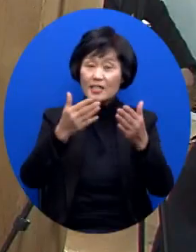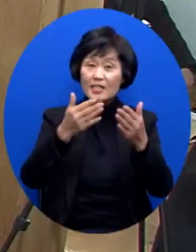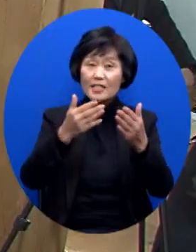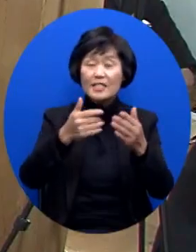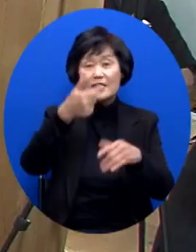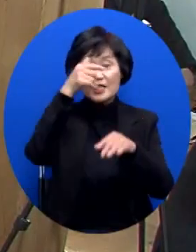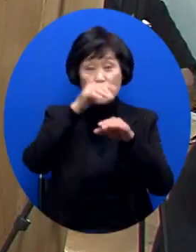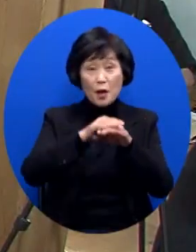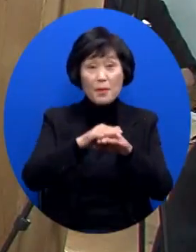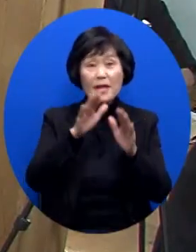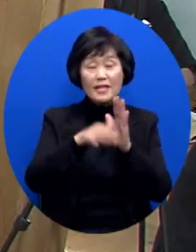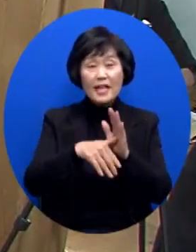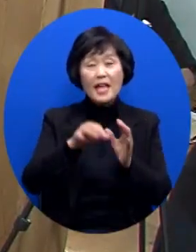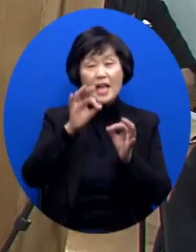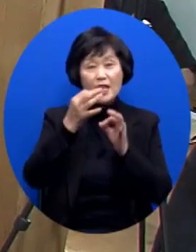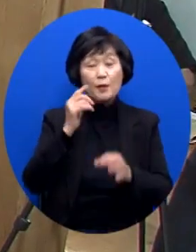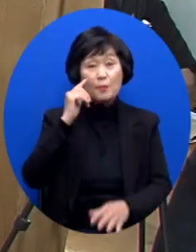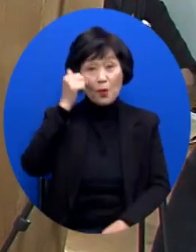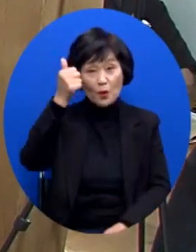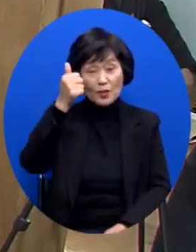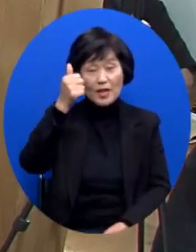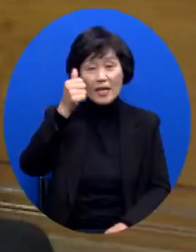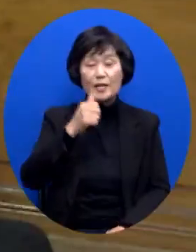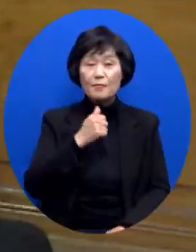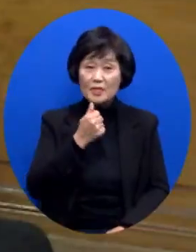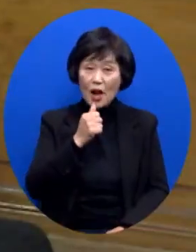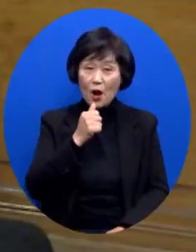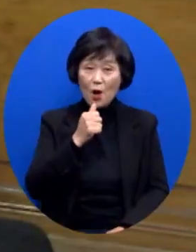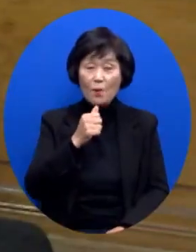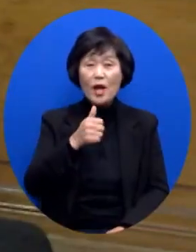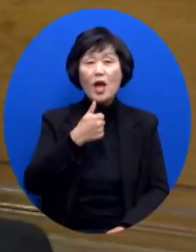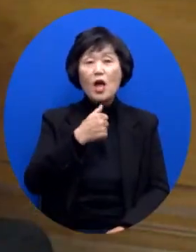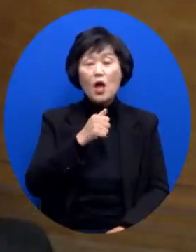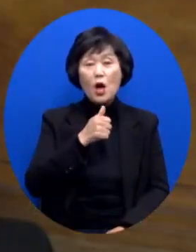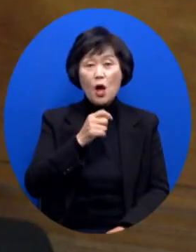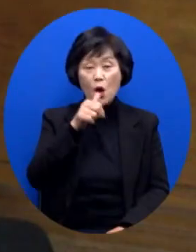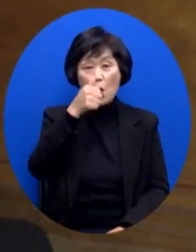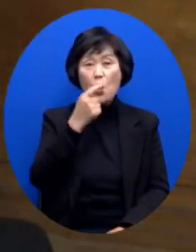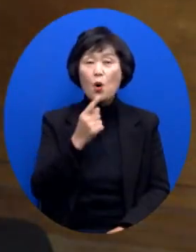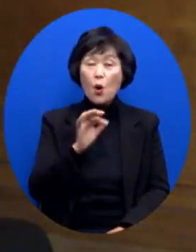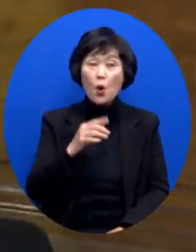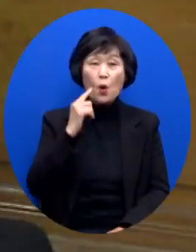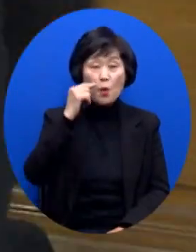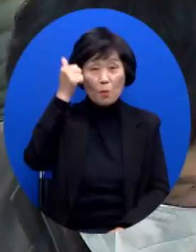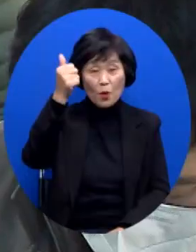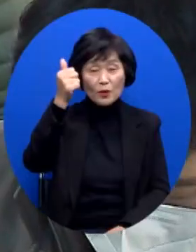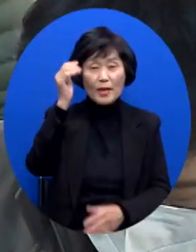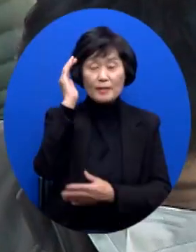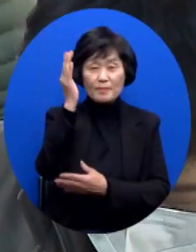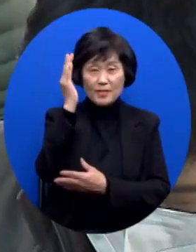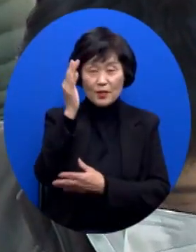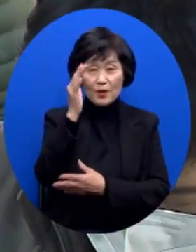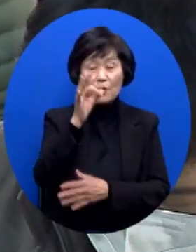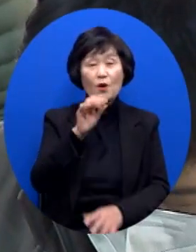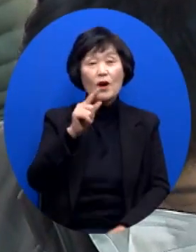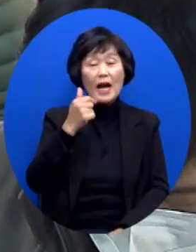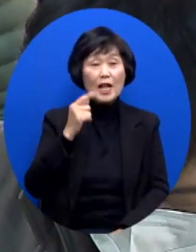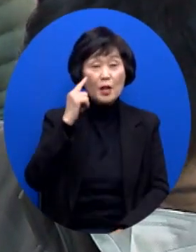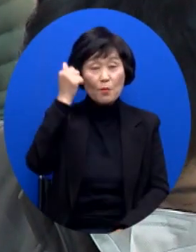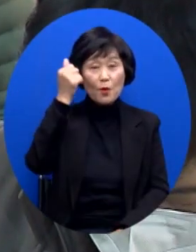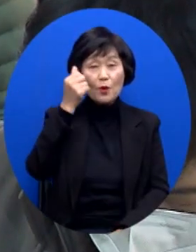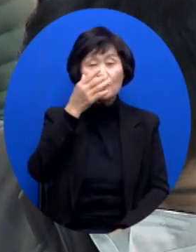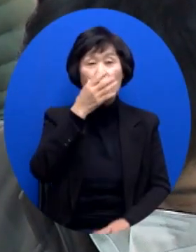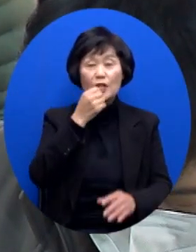목사의 인도로, 노회장 큰빛교회 홍성서 목사의 설교, 수원명성교회 안명환 목사의 축도 등으로